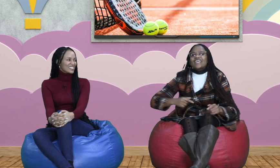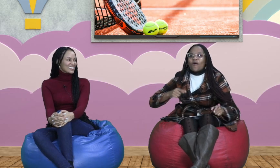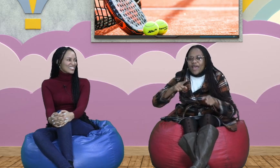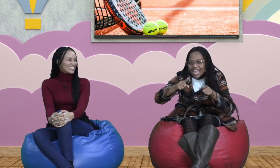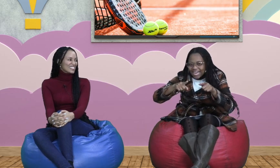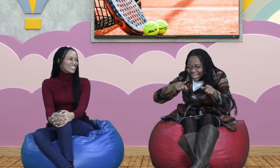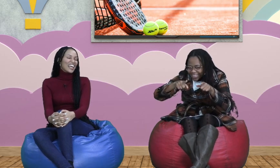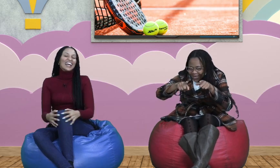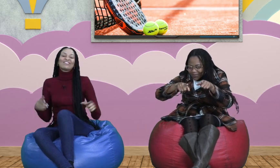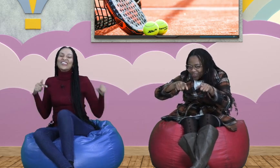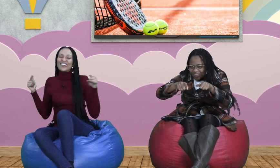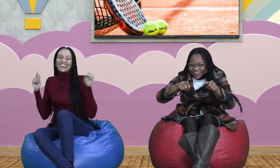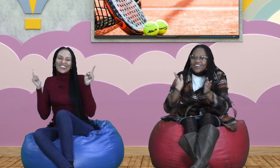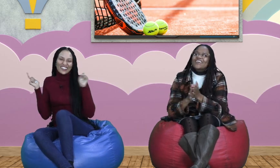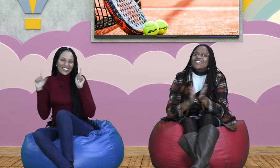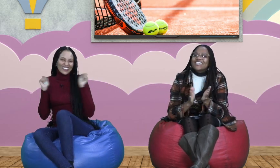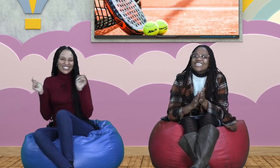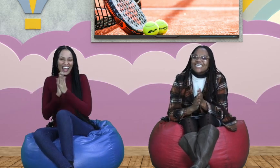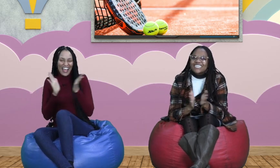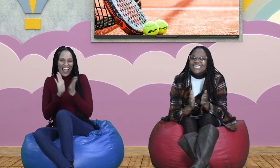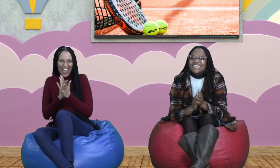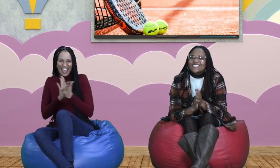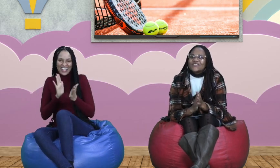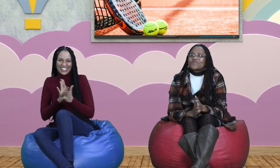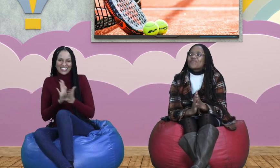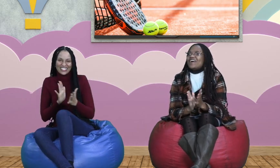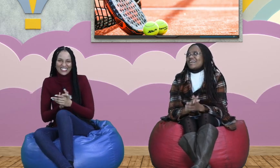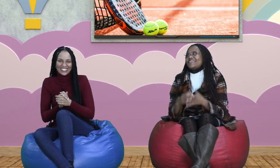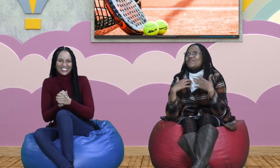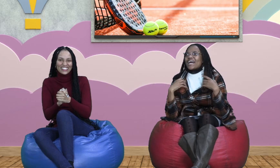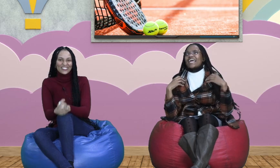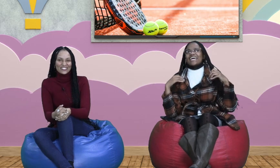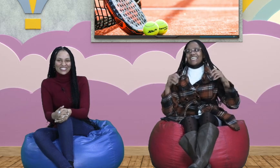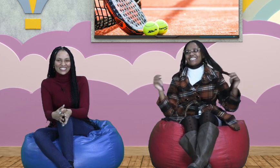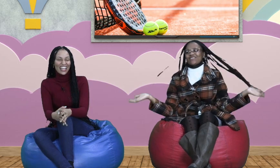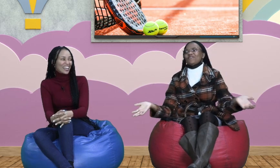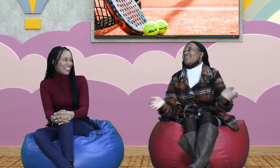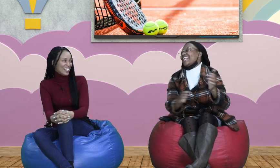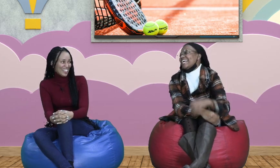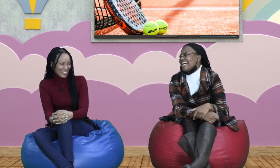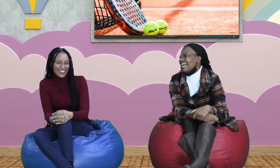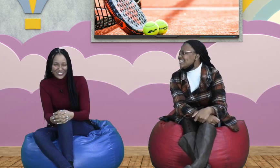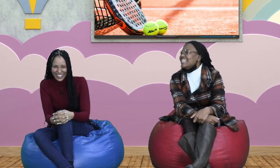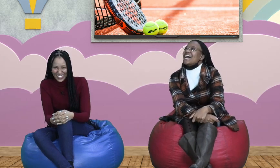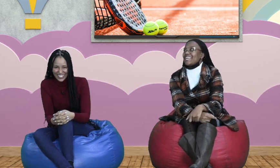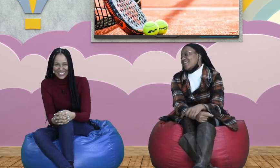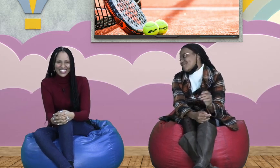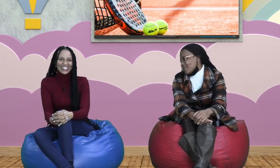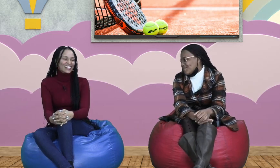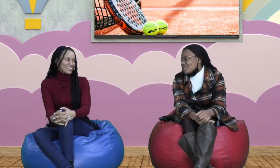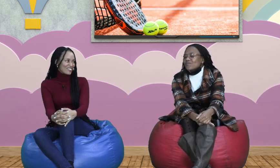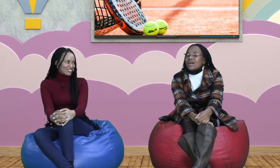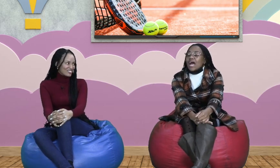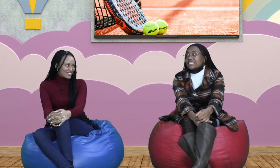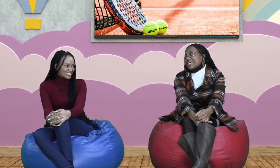Dis Winnie the Pooh! Yeah! Okay, ek geniet dit soveel. Hierdie